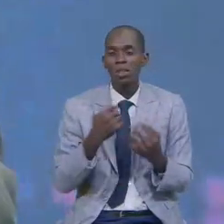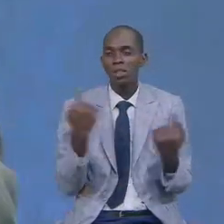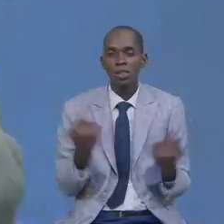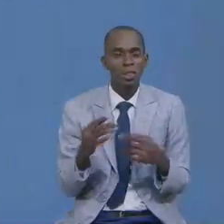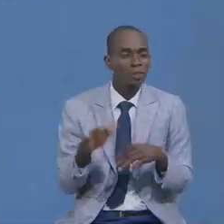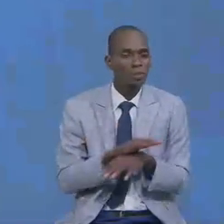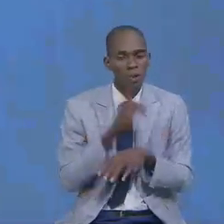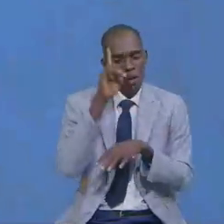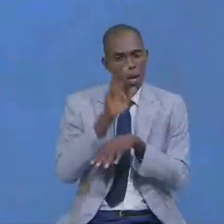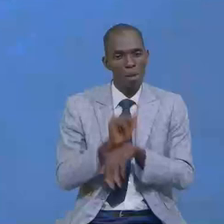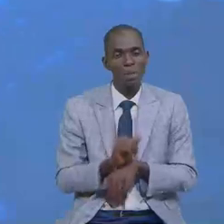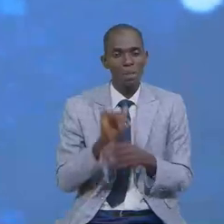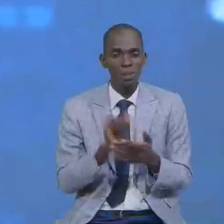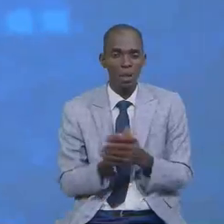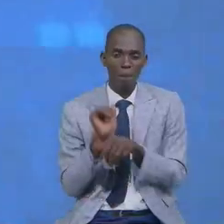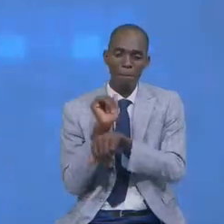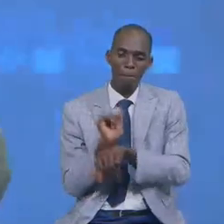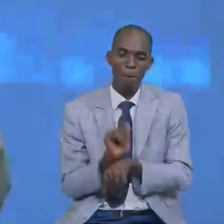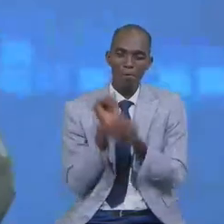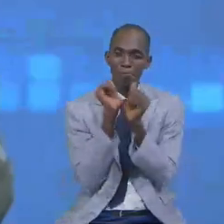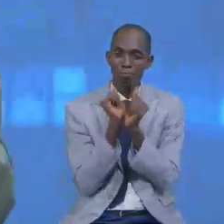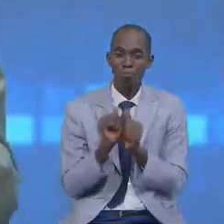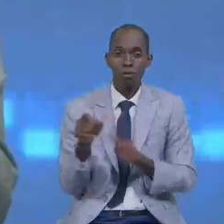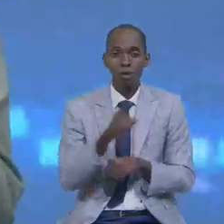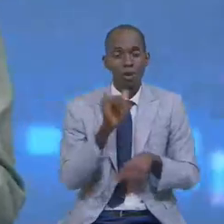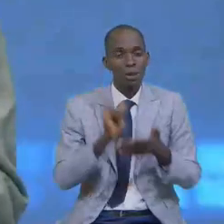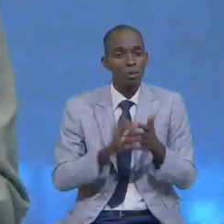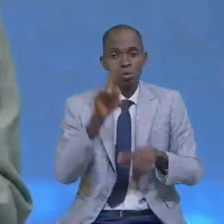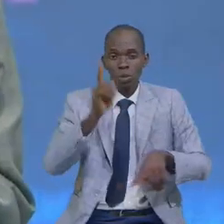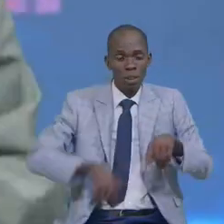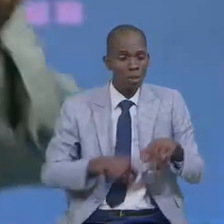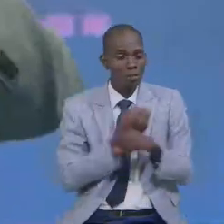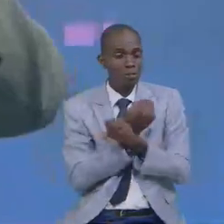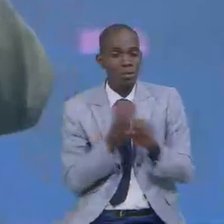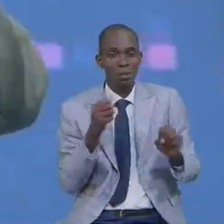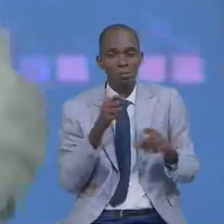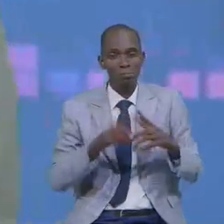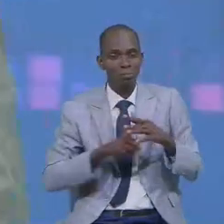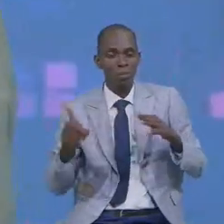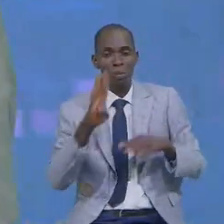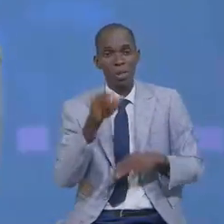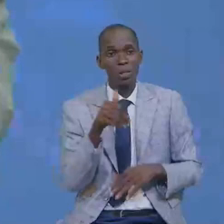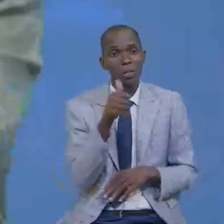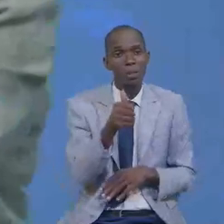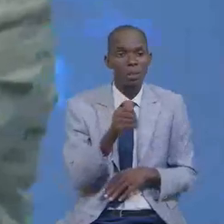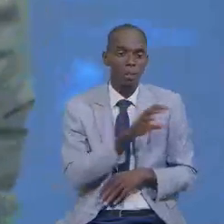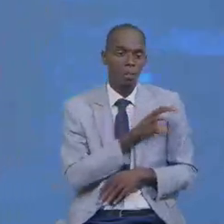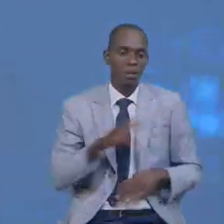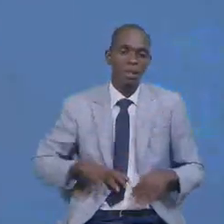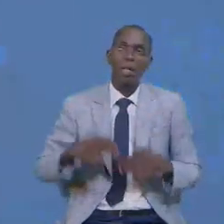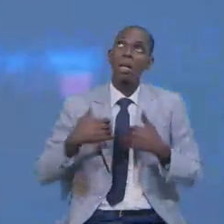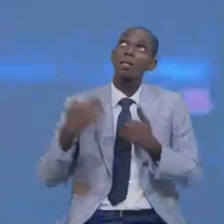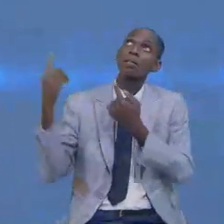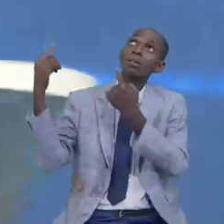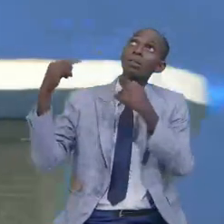te ligotent et tu n'arrives pas à t'en échapper de toi-même, Christ est venu et